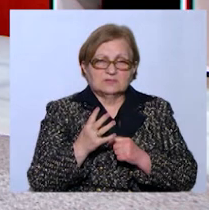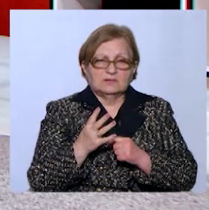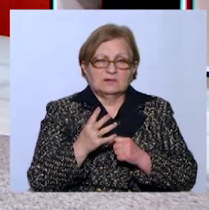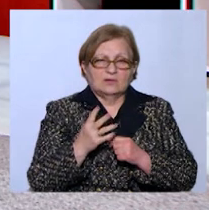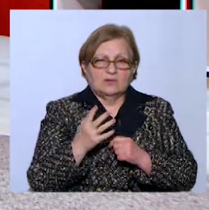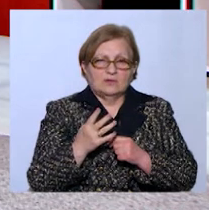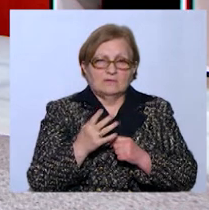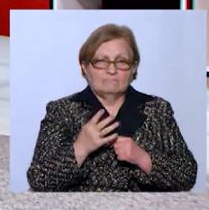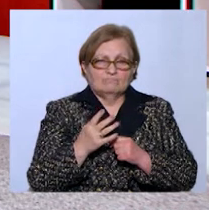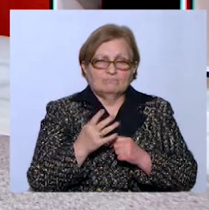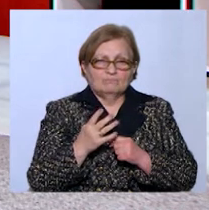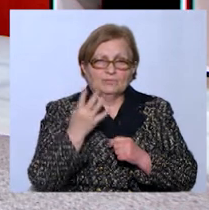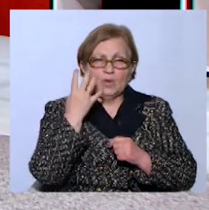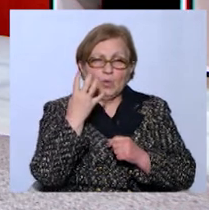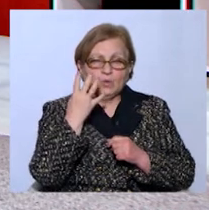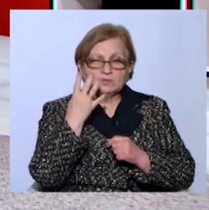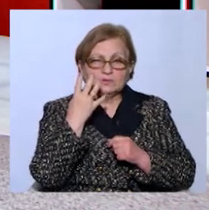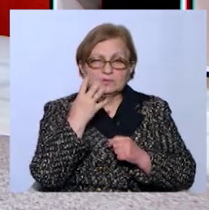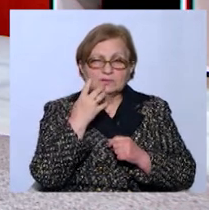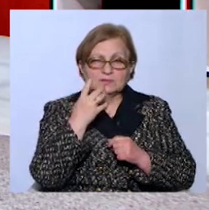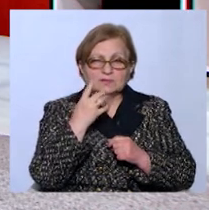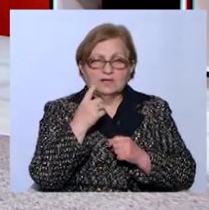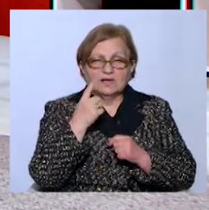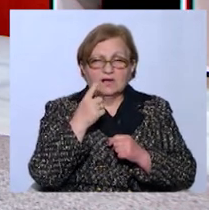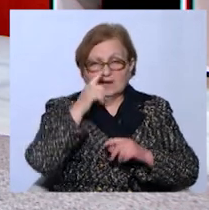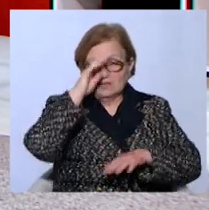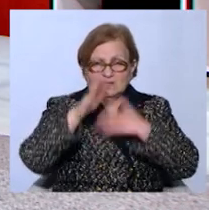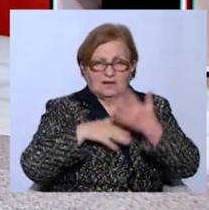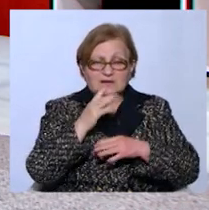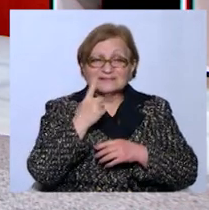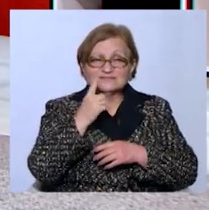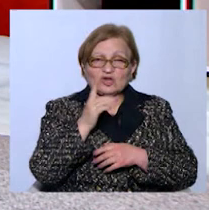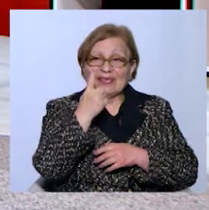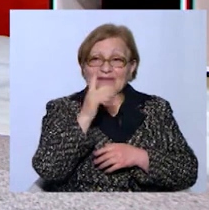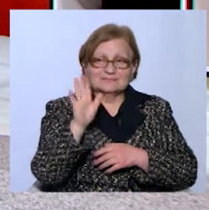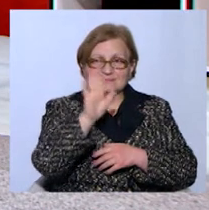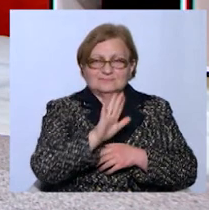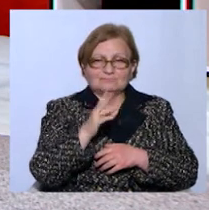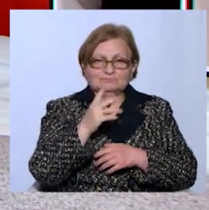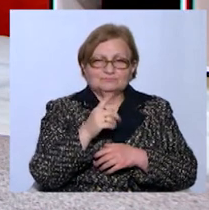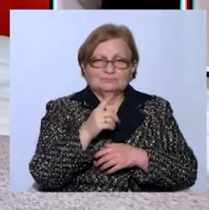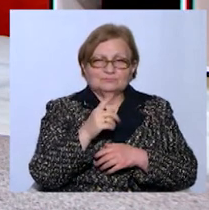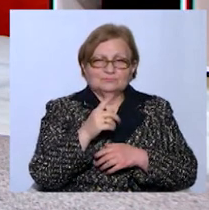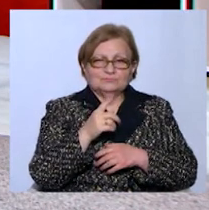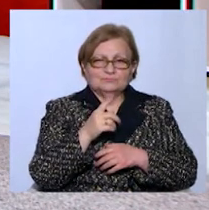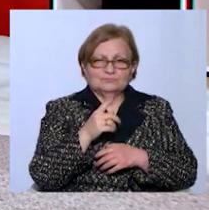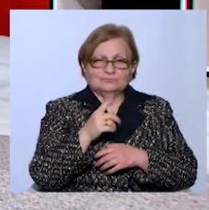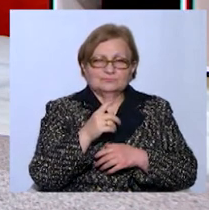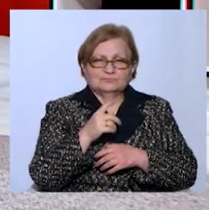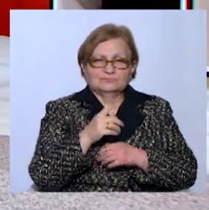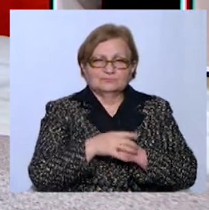აქვს? 1 2 3 4. აი მოდი რომ არ აგვერიო, ჯერ ერთი სიბტყე მოვითაოთ, რომელზეც დევს